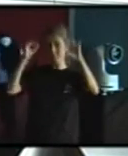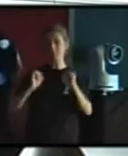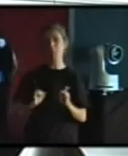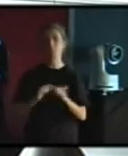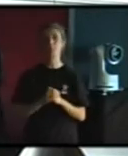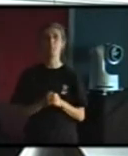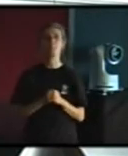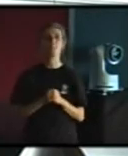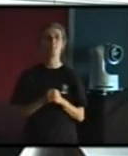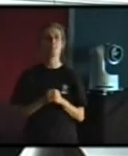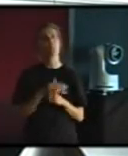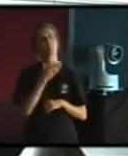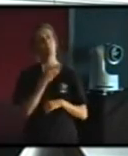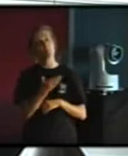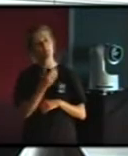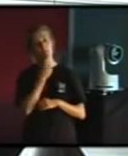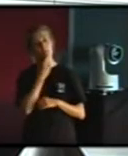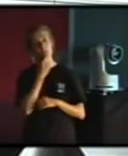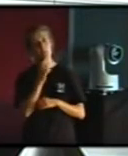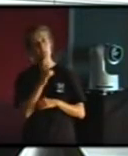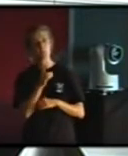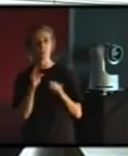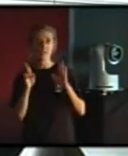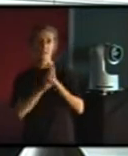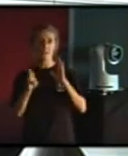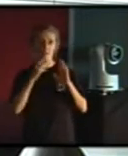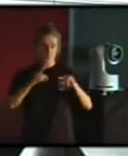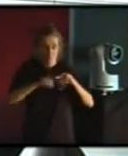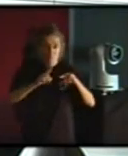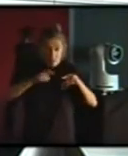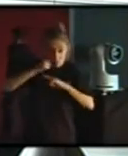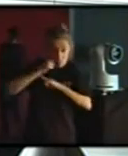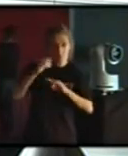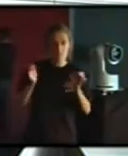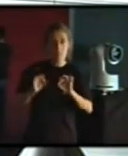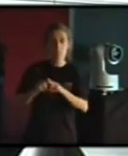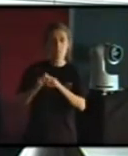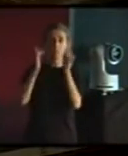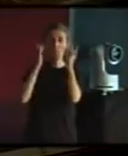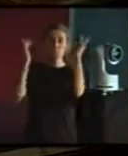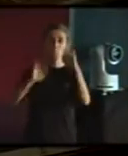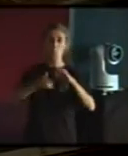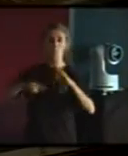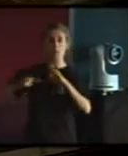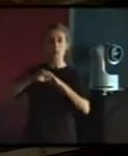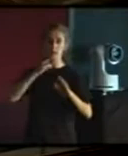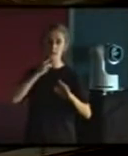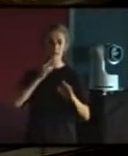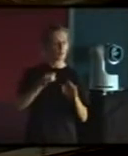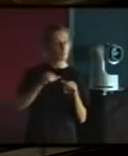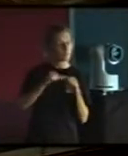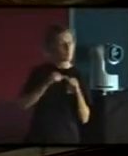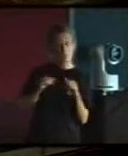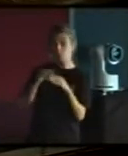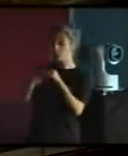habitants... Oui, c'est-à-dire que ces références sont de l'ordre de l'immatériel et de la culture locale, ou ce que vous avez analysé. Vous êtes rentré dans le monde du vin, vous